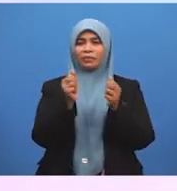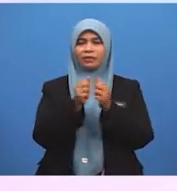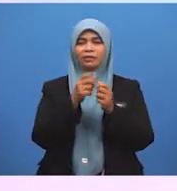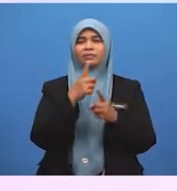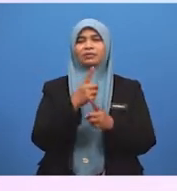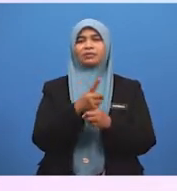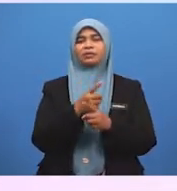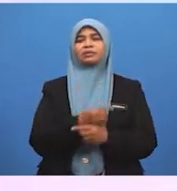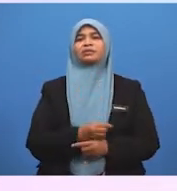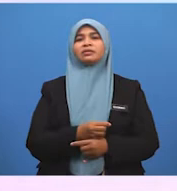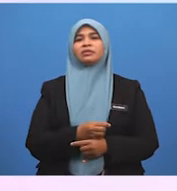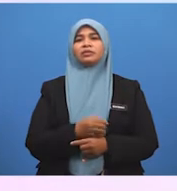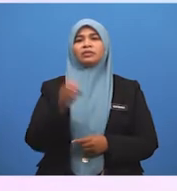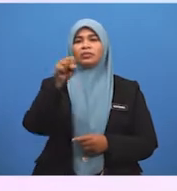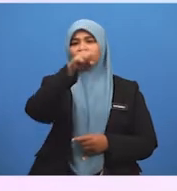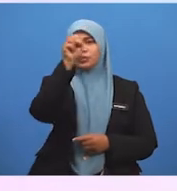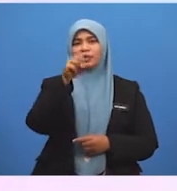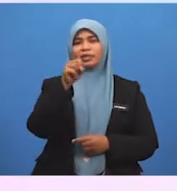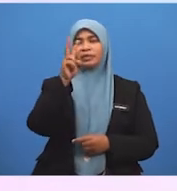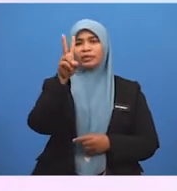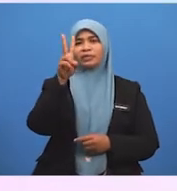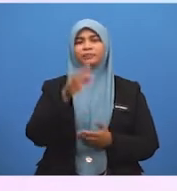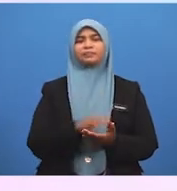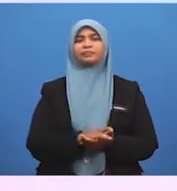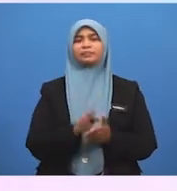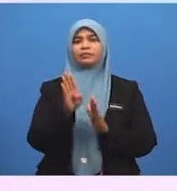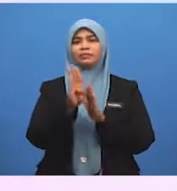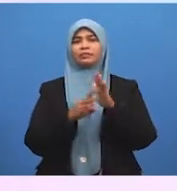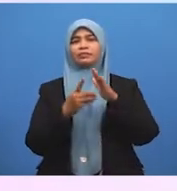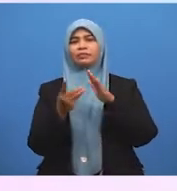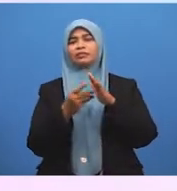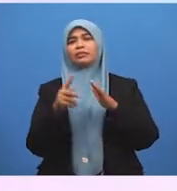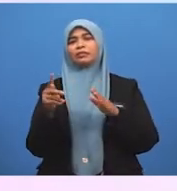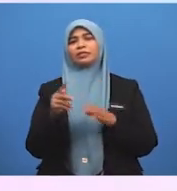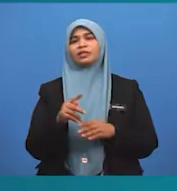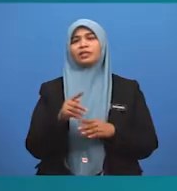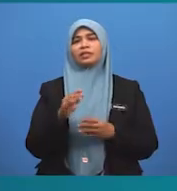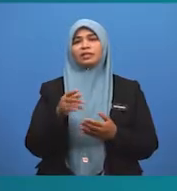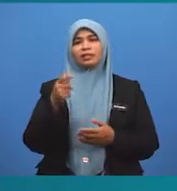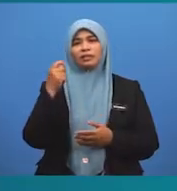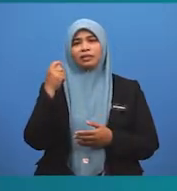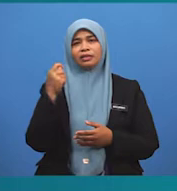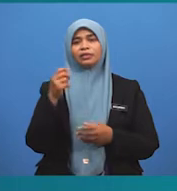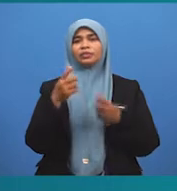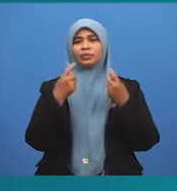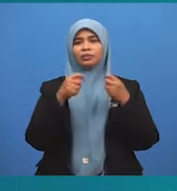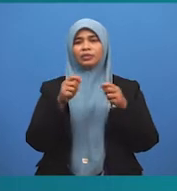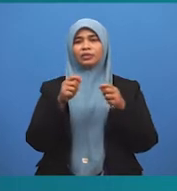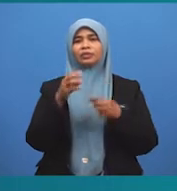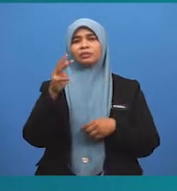betul. Soalan kedua. Berdasarkan situasi tadi,